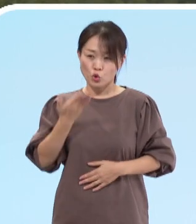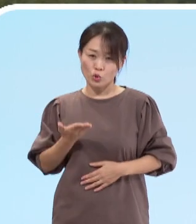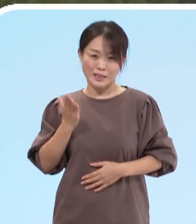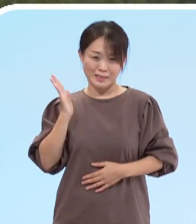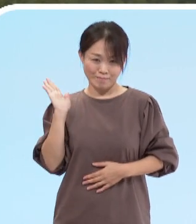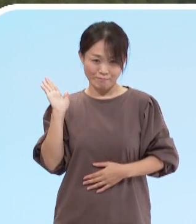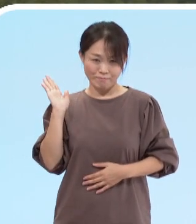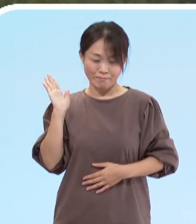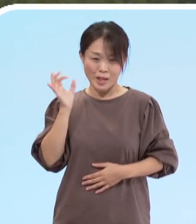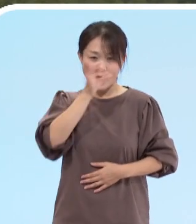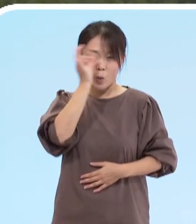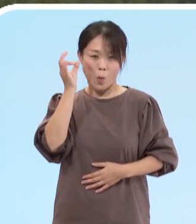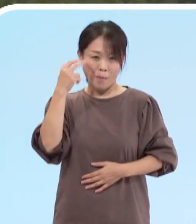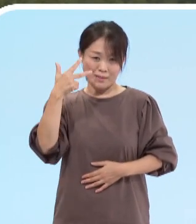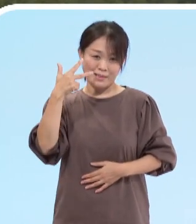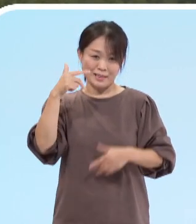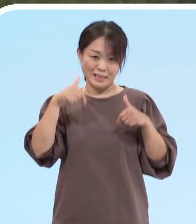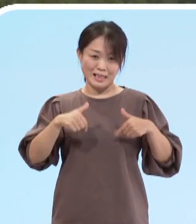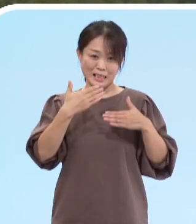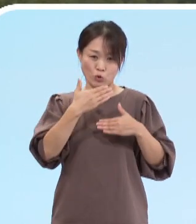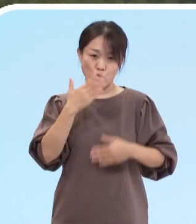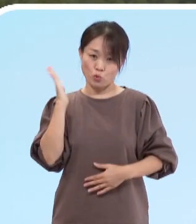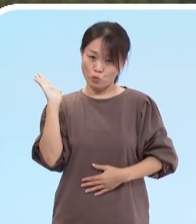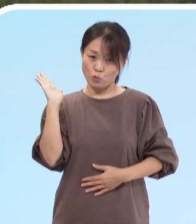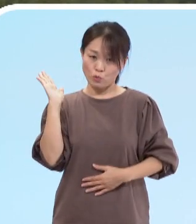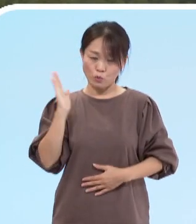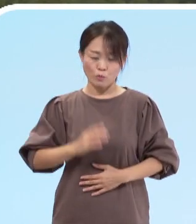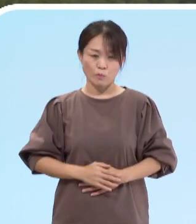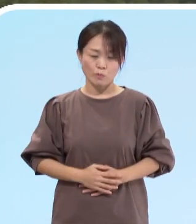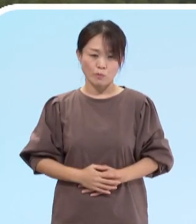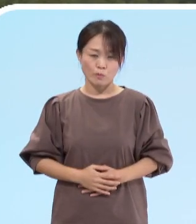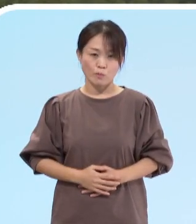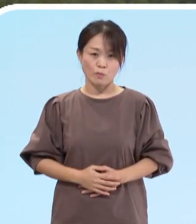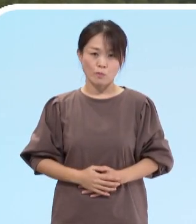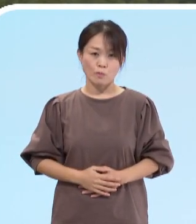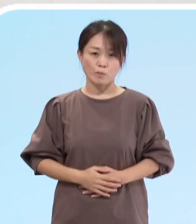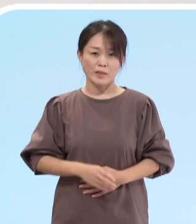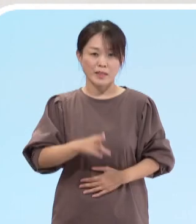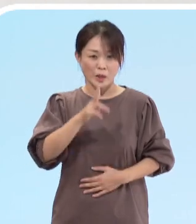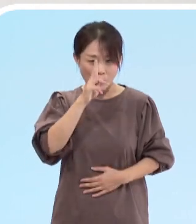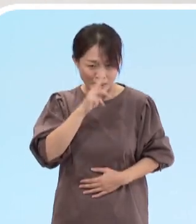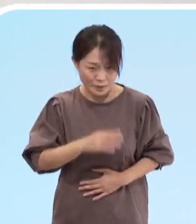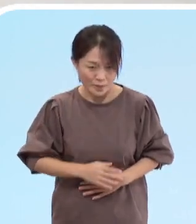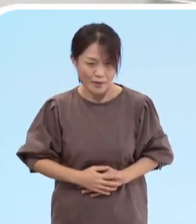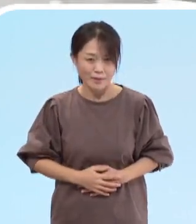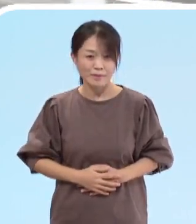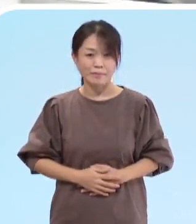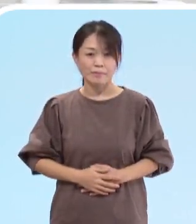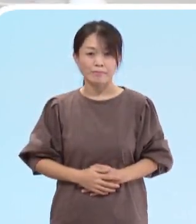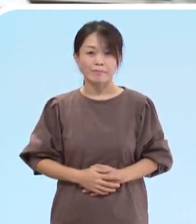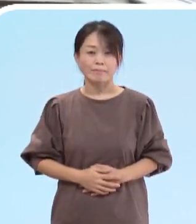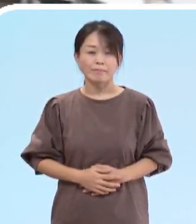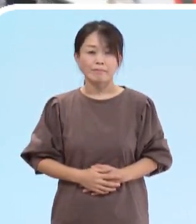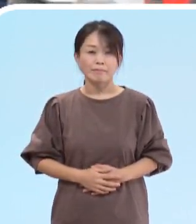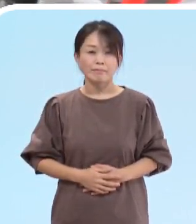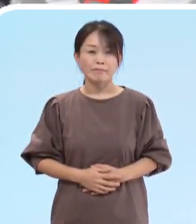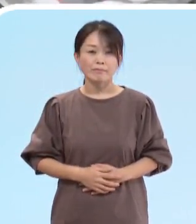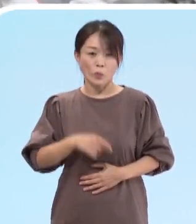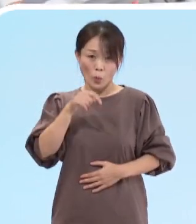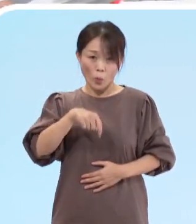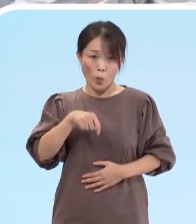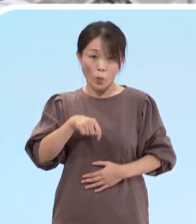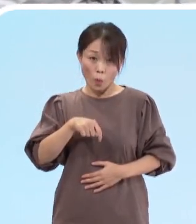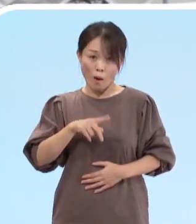続いてやってきたのは神戸市西区にあるこちらの施設。 こんにちは。 こんにちは。 わ